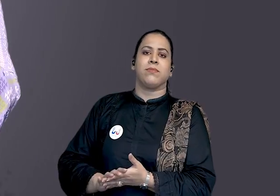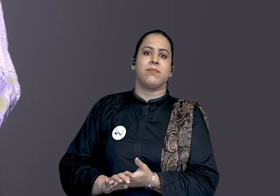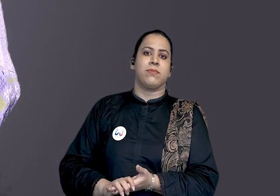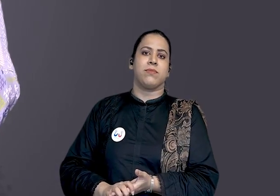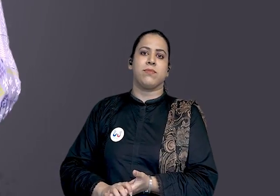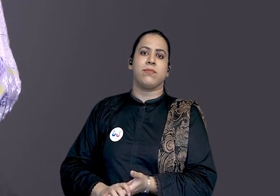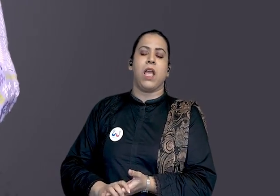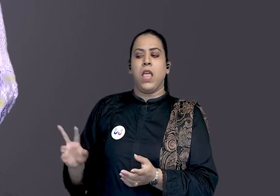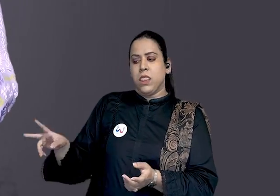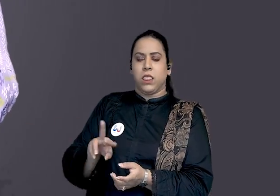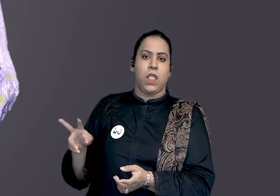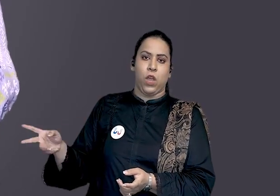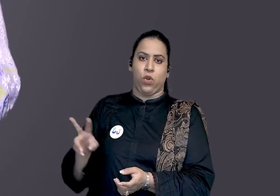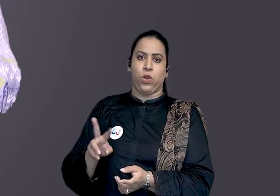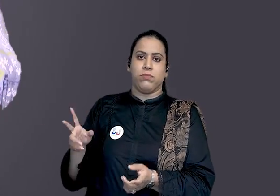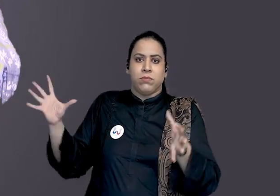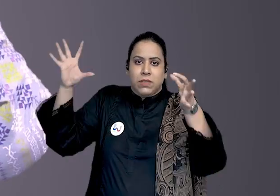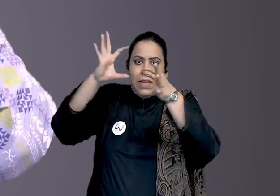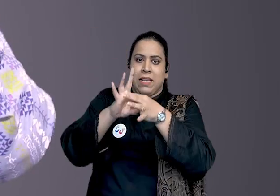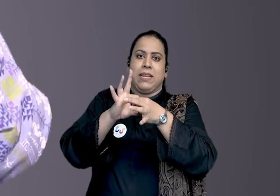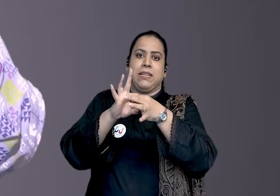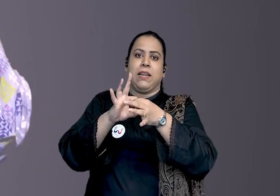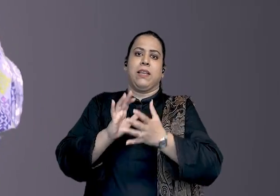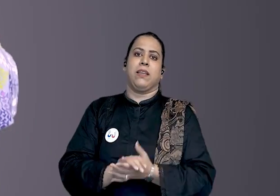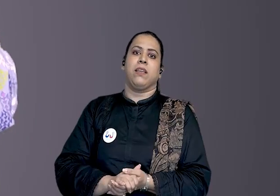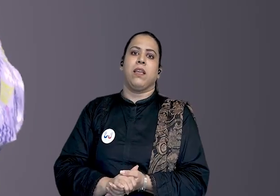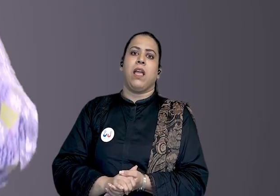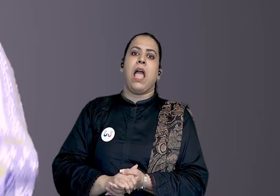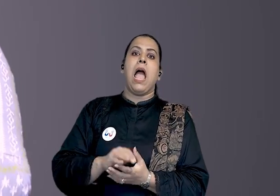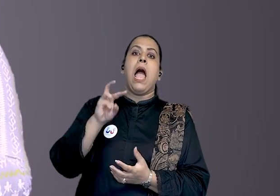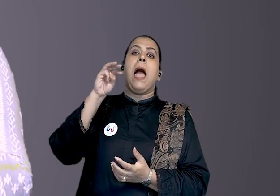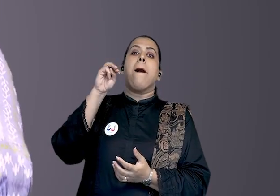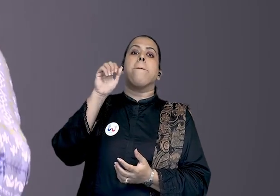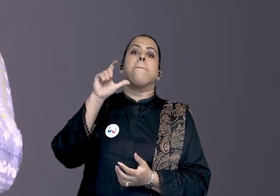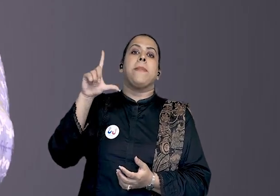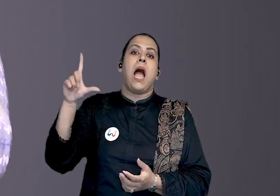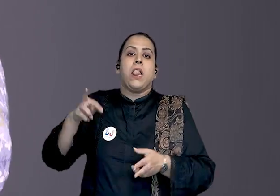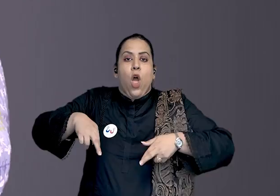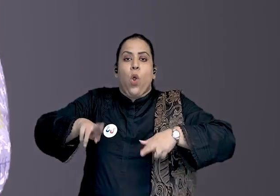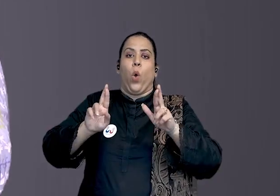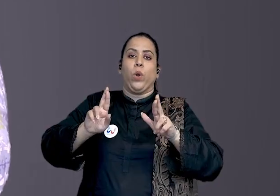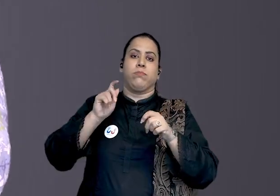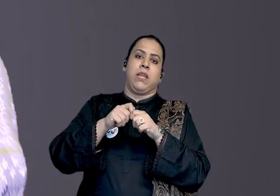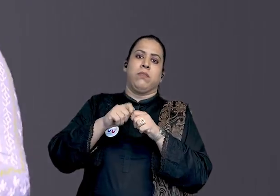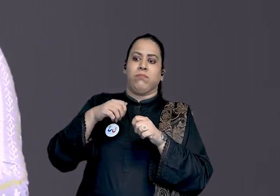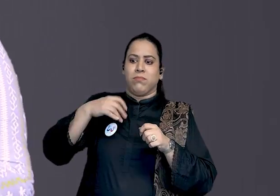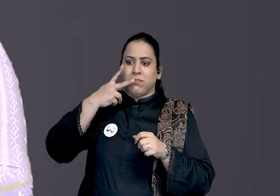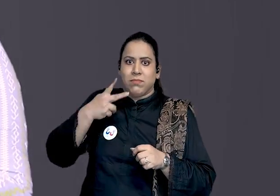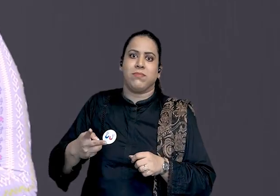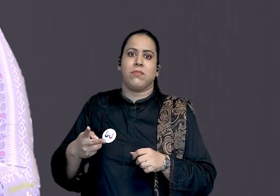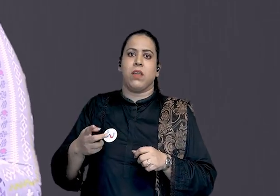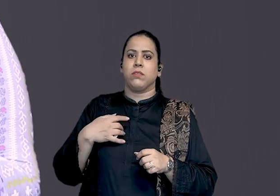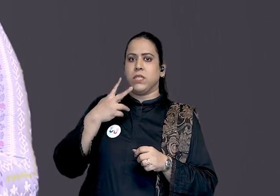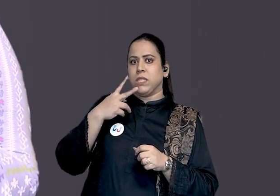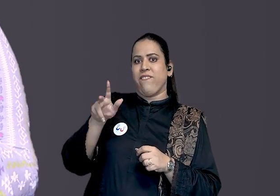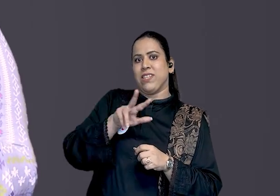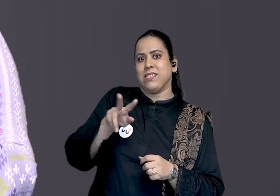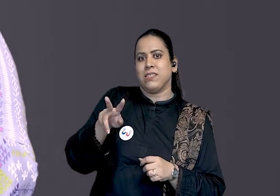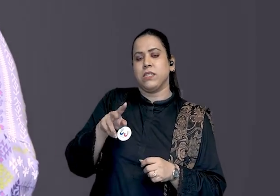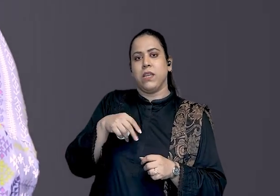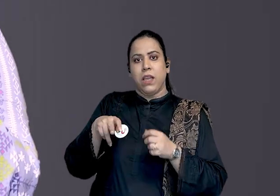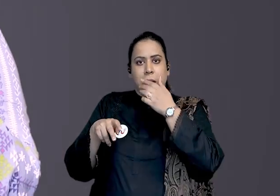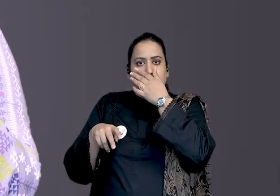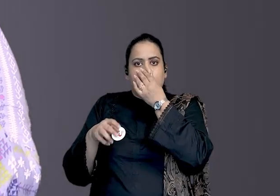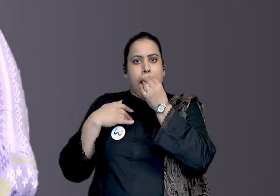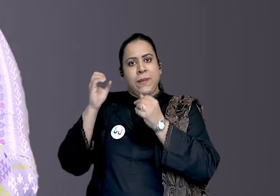گئی۔ اگر آج بھی آپ دیکھیں تو آپ سیکریٹریٹ سے آپ سیدھا چلنا شروع کریں تو آپ سیدھا کینٹ میں آ کے لینڈ کرتے ہیں۔ تو